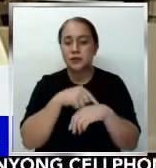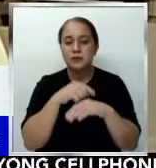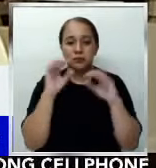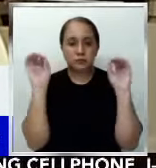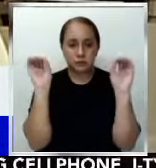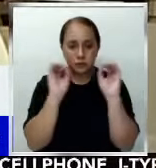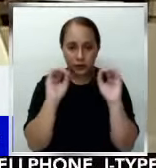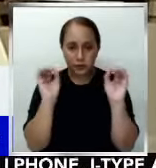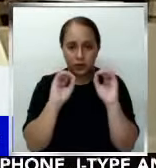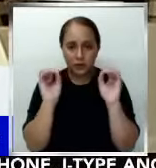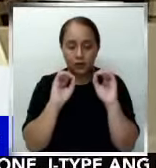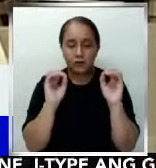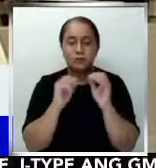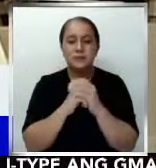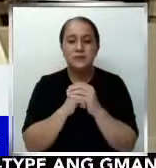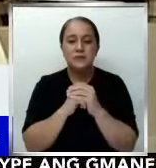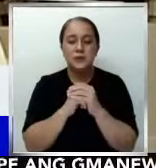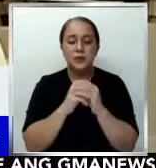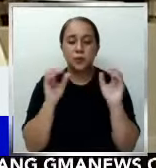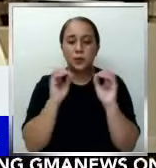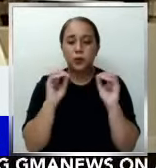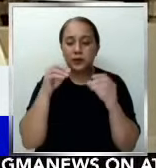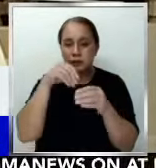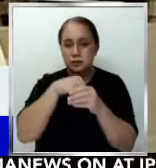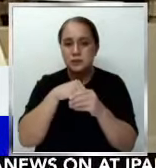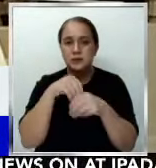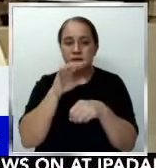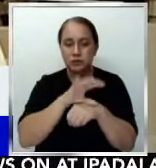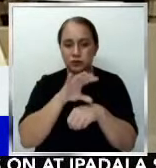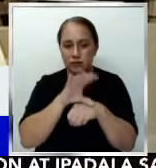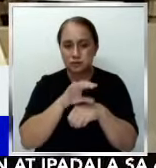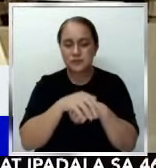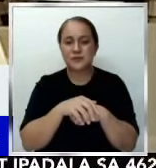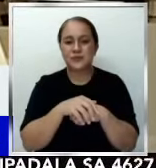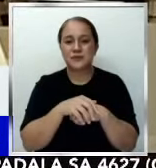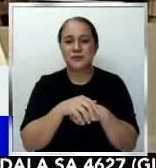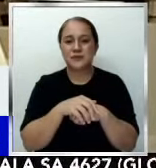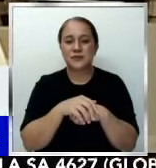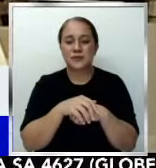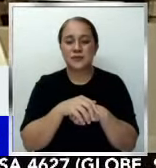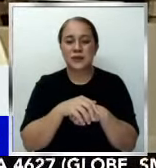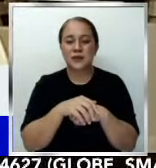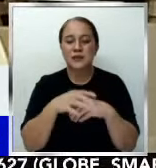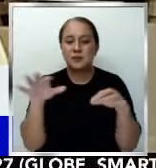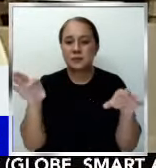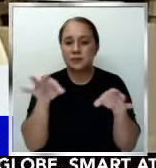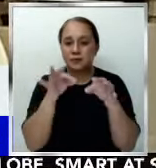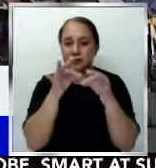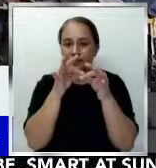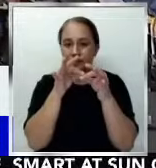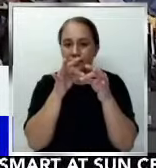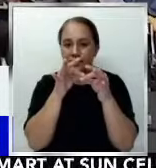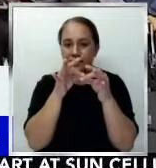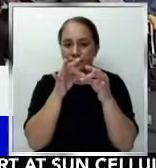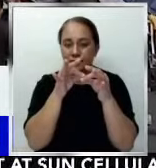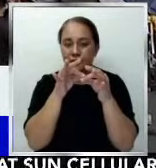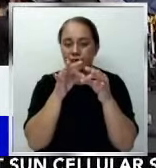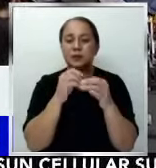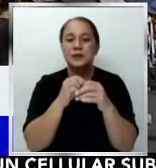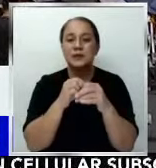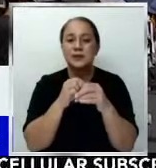walang tao sa loob ng simbahan sa mga misa ng kapistahan ng